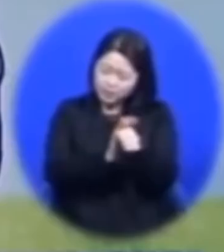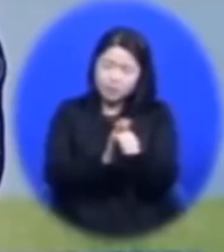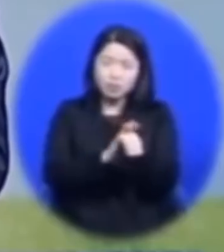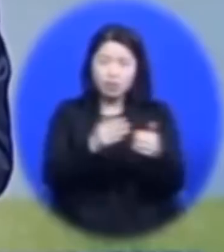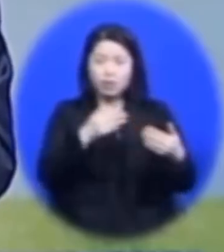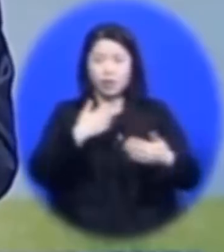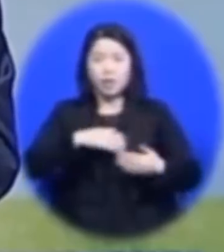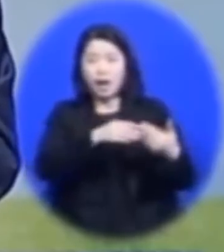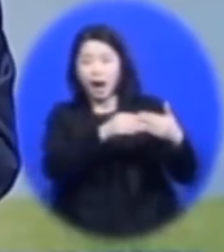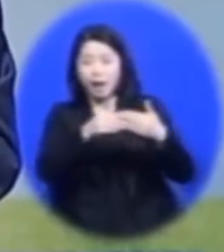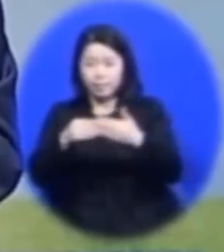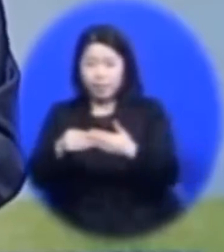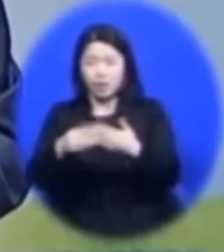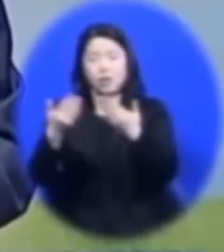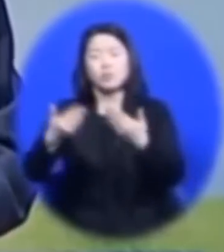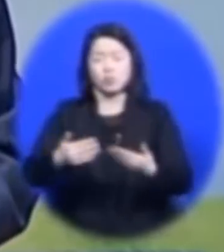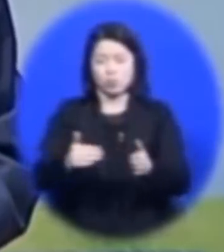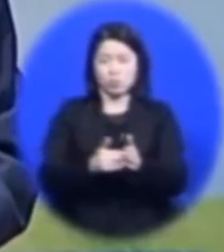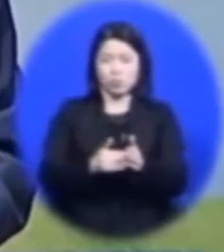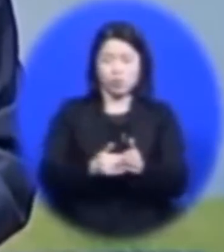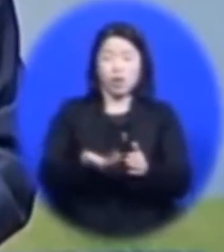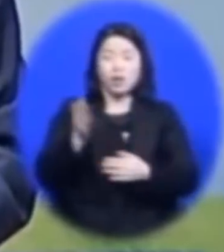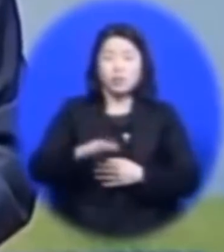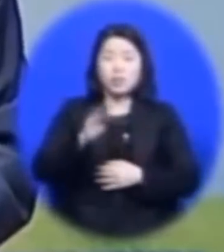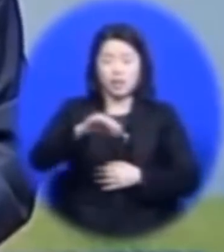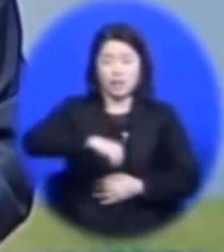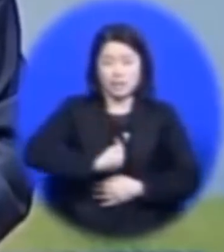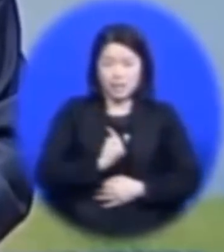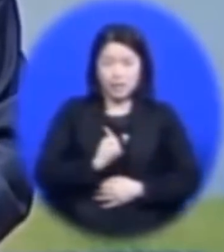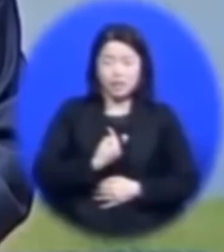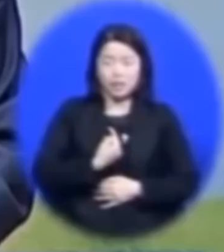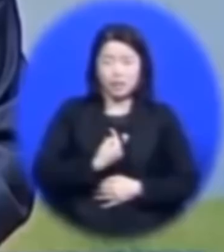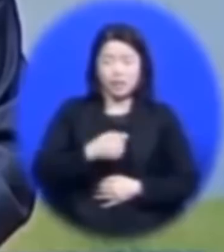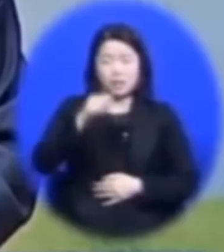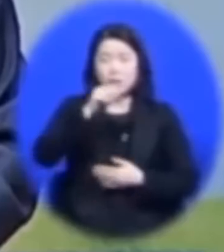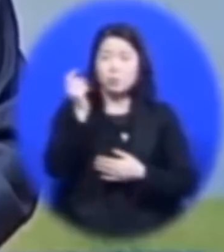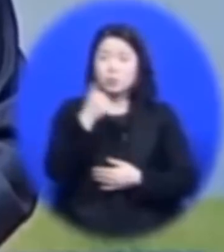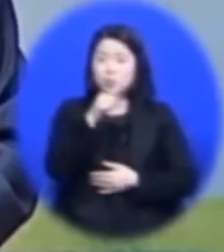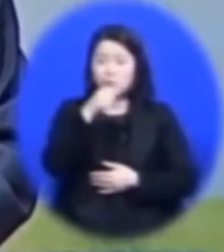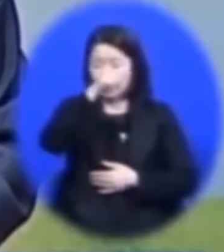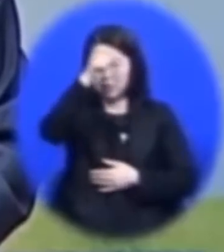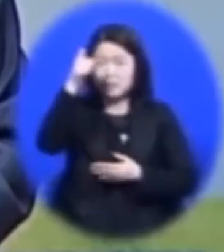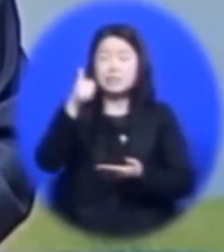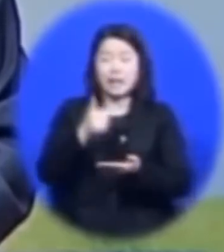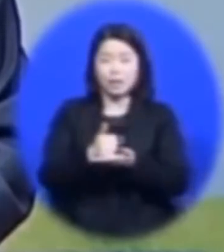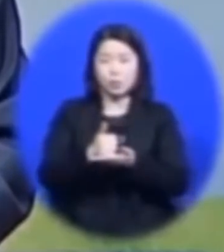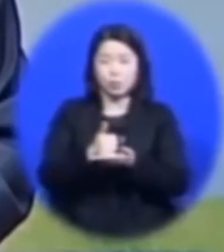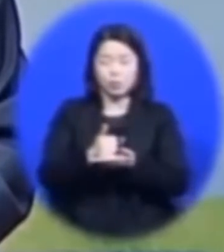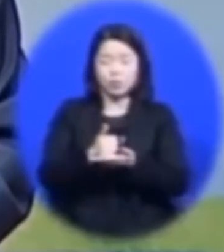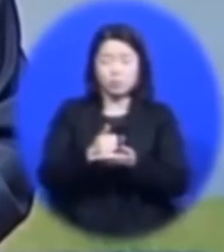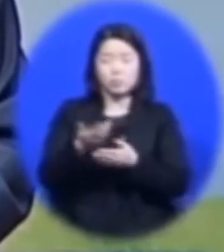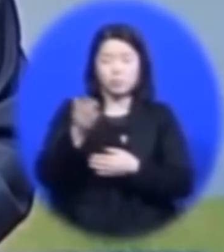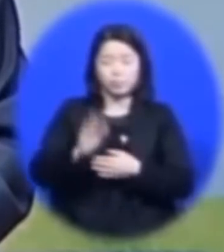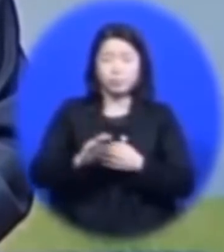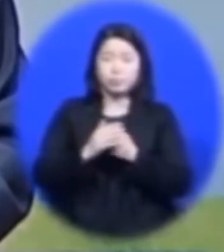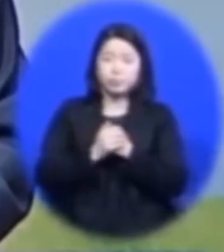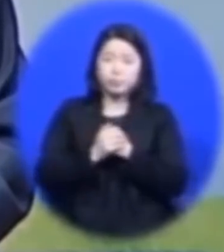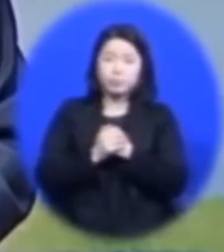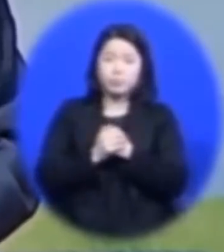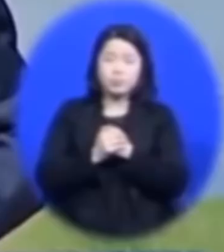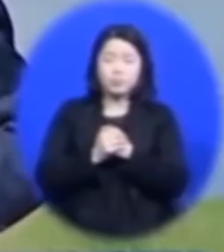주셨습니다 근데 당신이 소개를 하시기를 장로 예 그야 울 교회 장로님이 시립니다